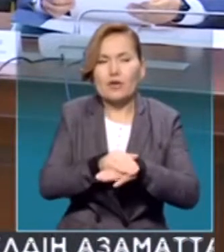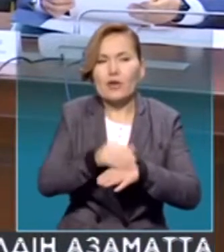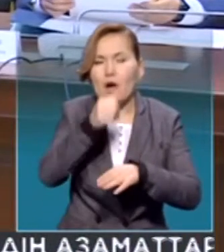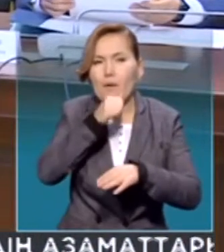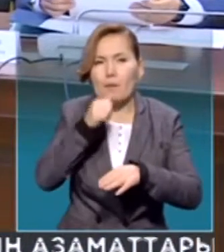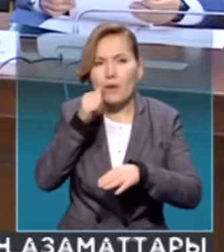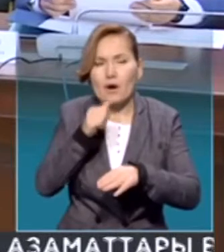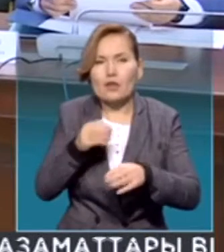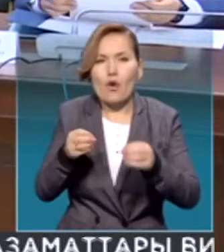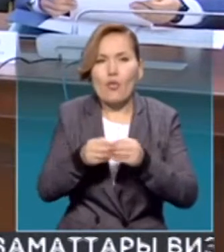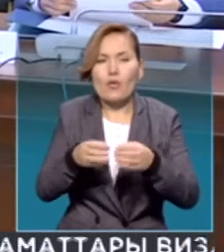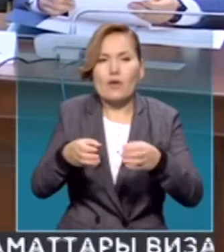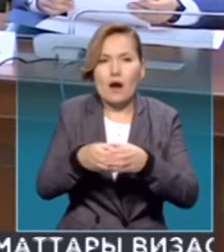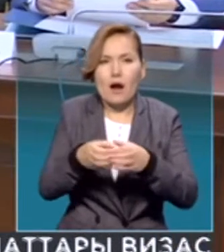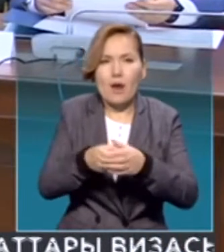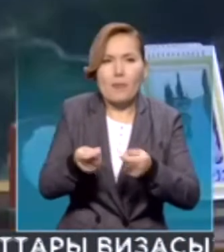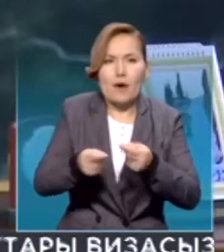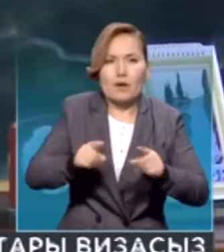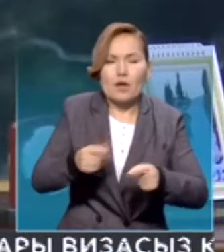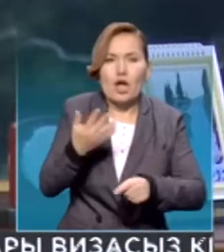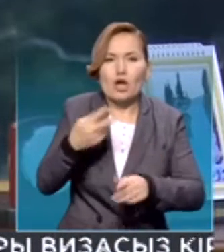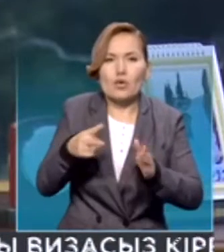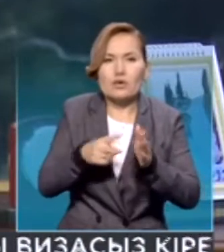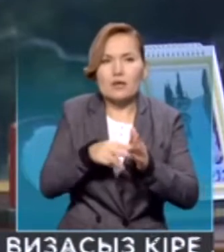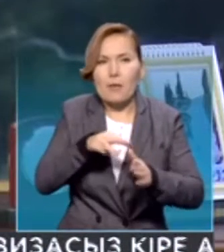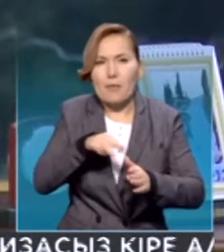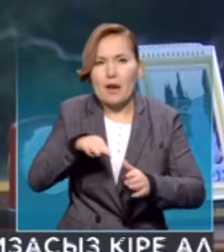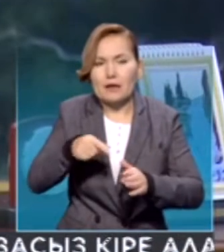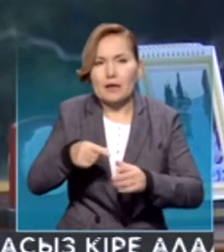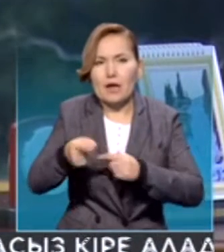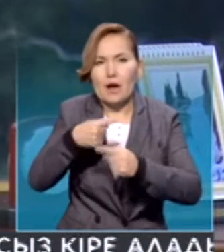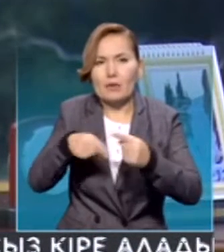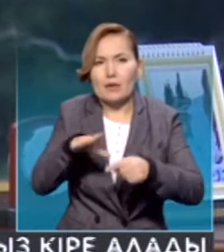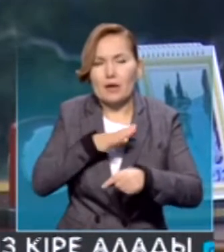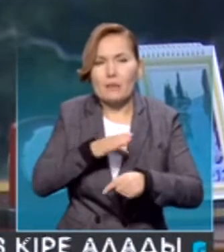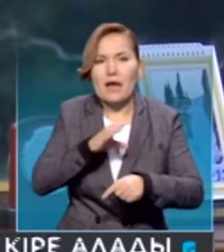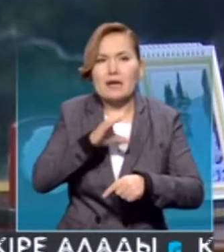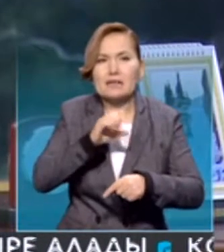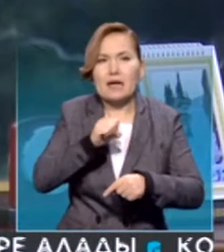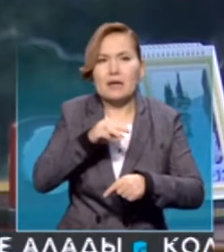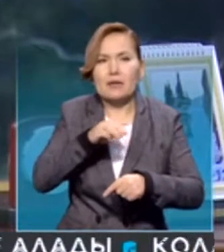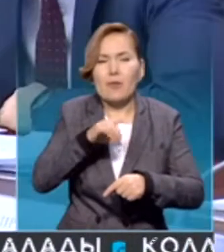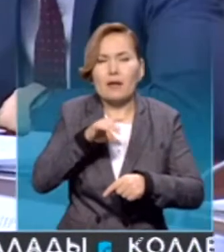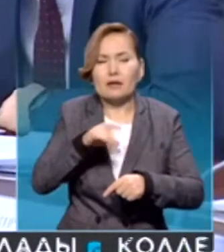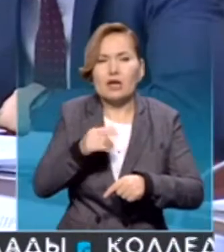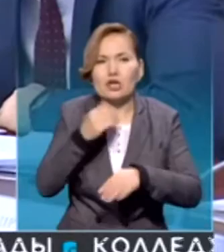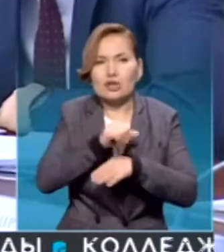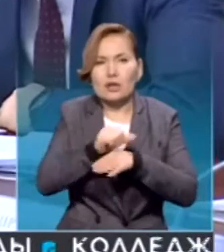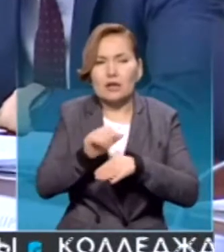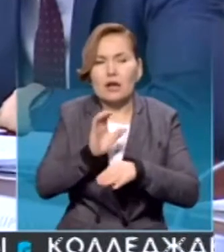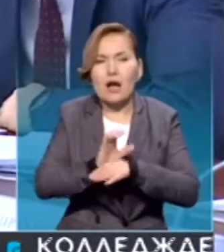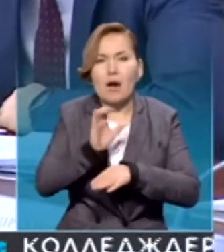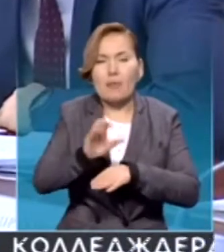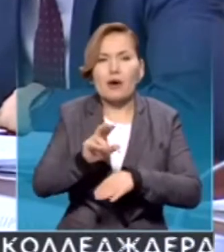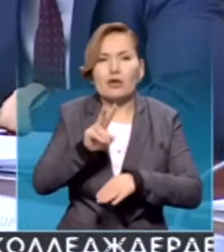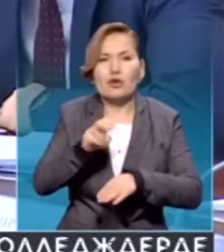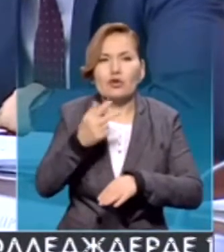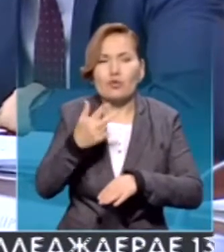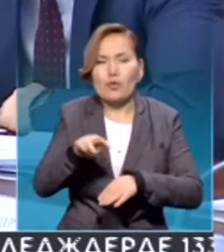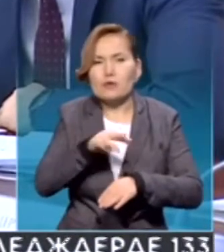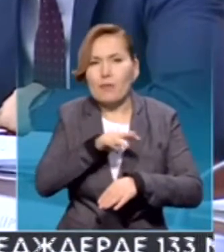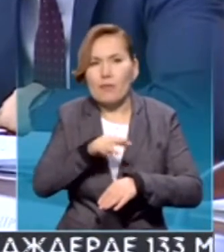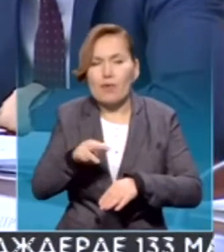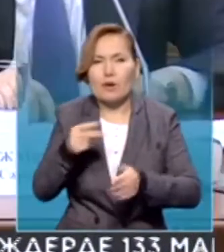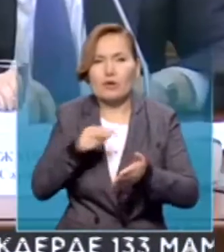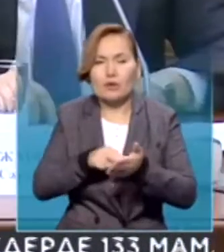компанияның әрекеті әшкере болып, 57 миллиард теңге өндірілген. Қайрат Сатыбалды шетел асырған құны 230 миллион доллар тұратын асыл тастар мен